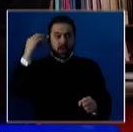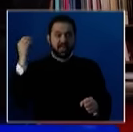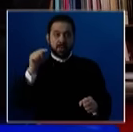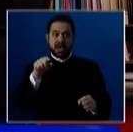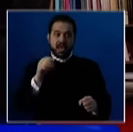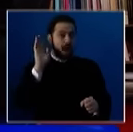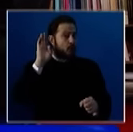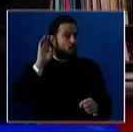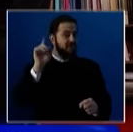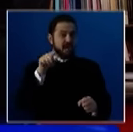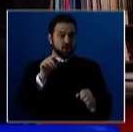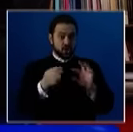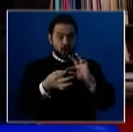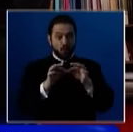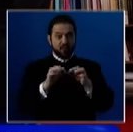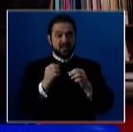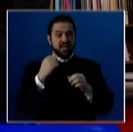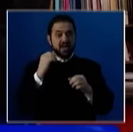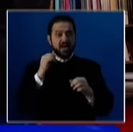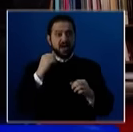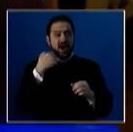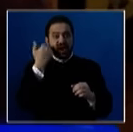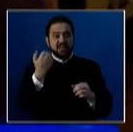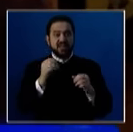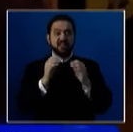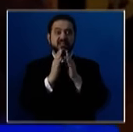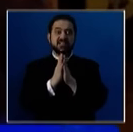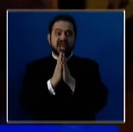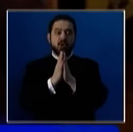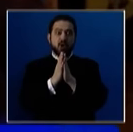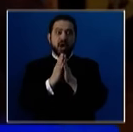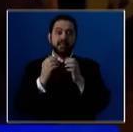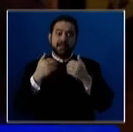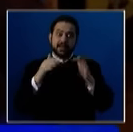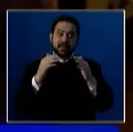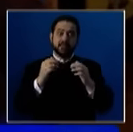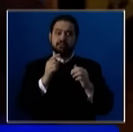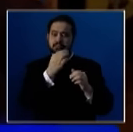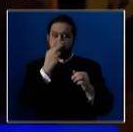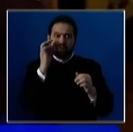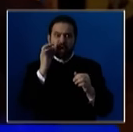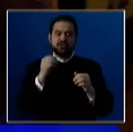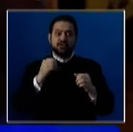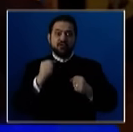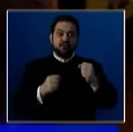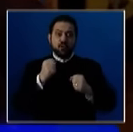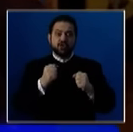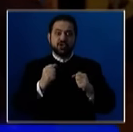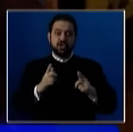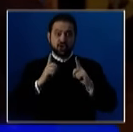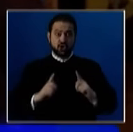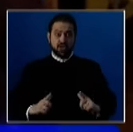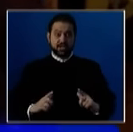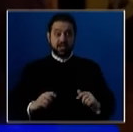auzit acele cuvinte când s-a rugat Domnului: taci, fugi, liniștește-te, și încă de